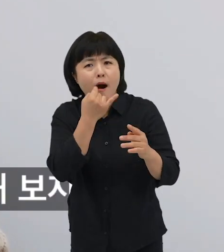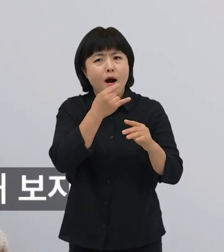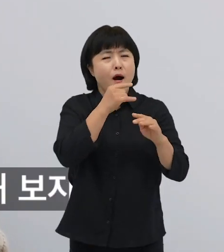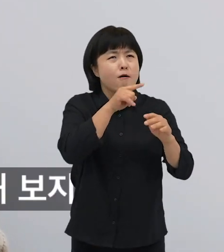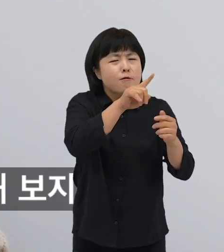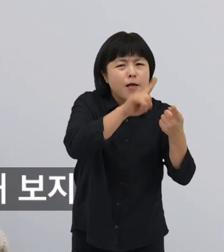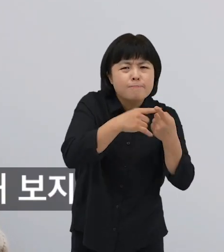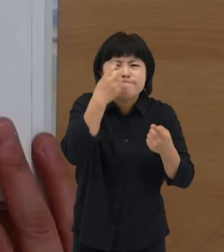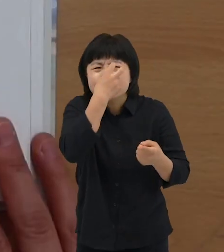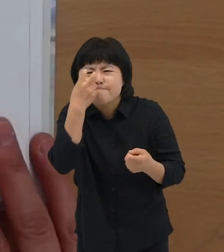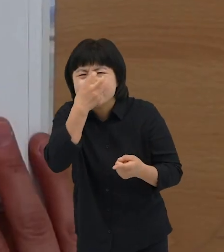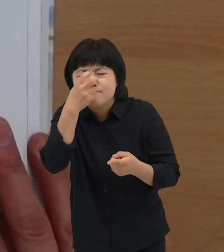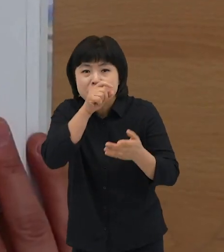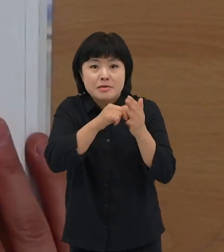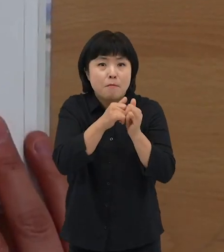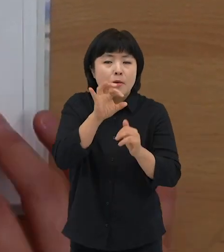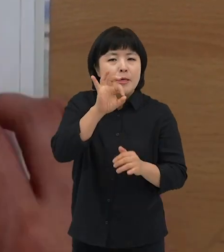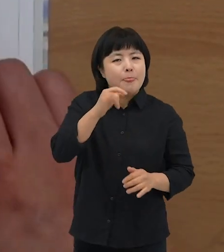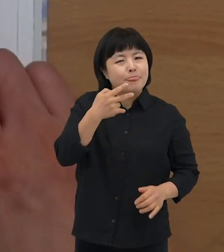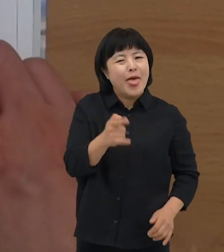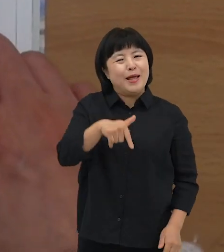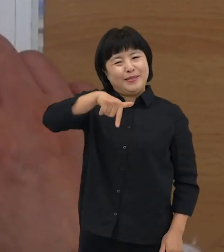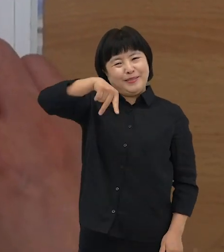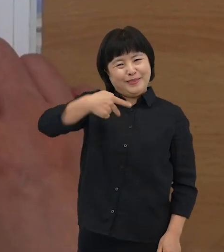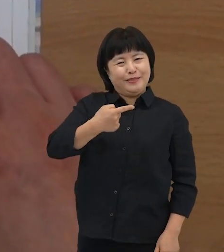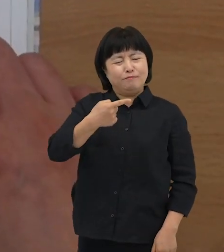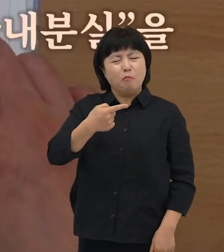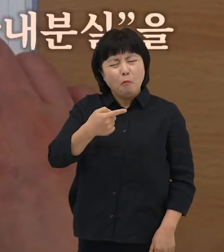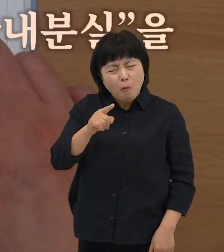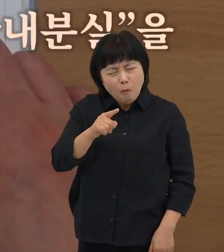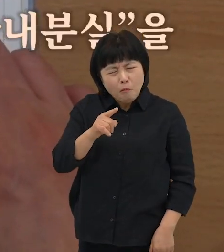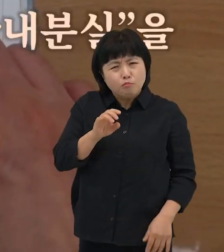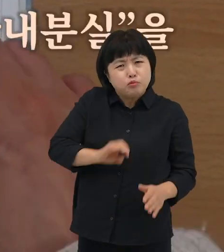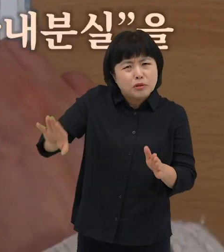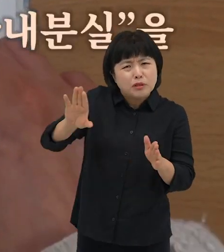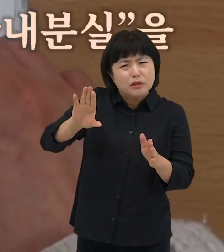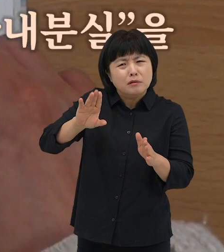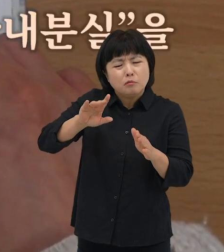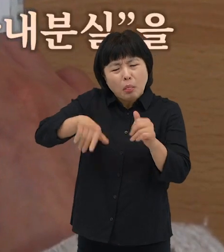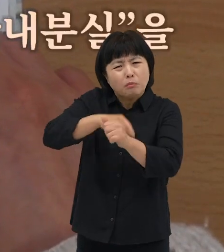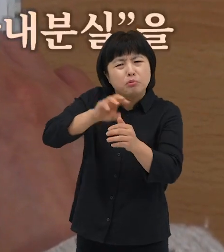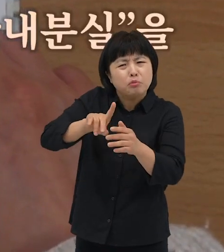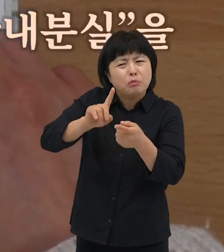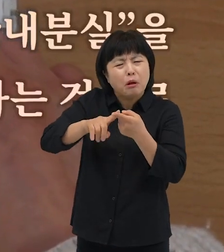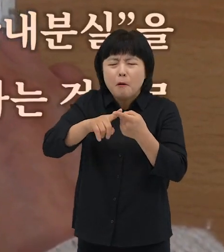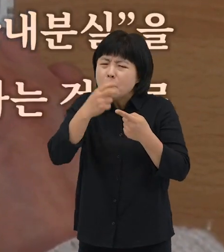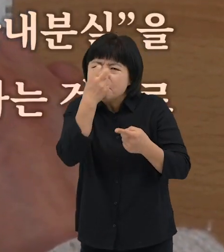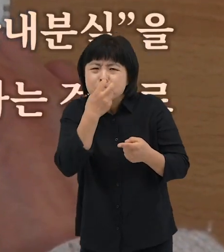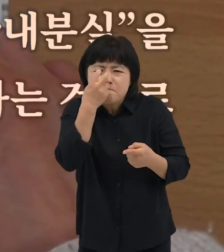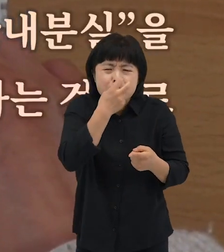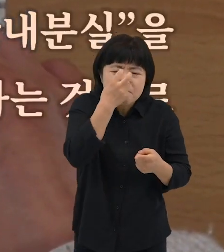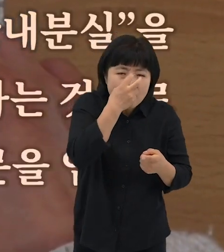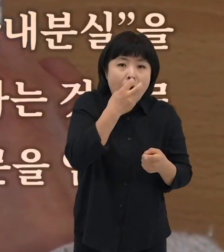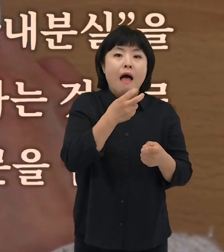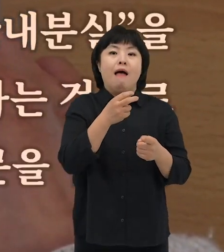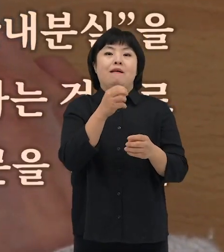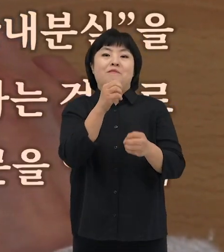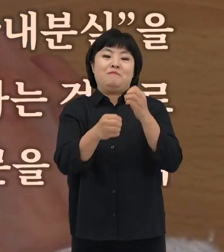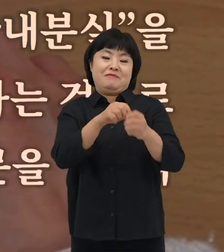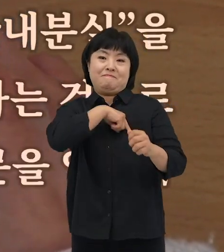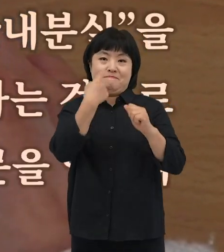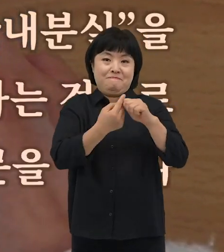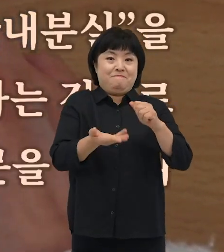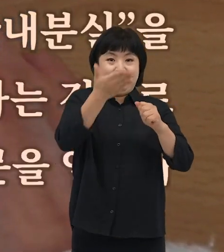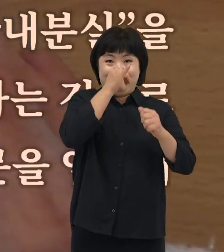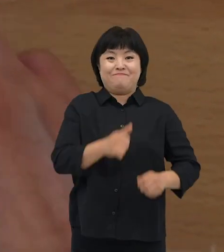마인드에 검색해보지만 사서로부터 인덱스에서 엄마의 마인드가 분실되었다는 관내 분실을 확인하는 것으로 소설은